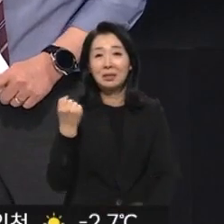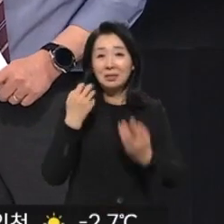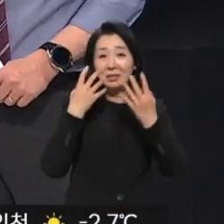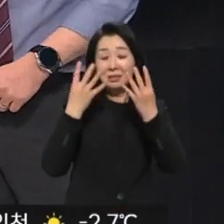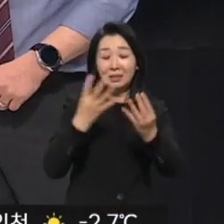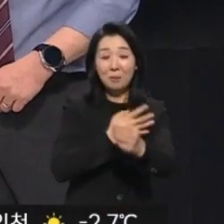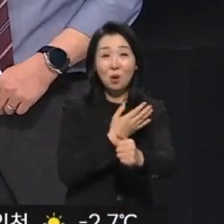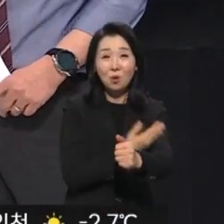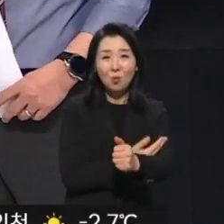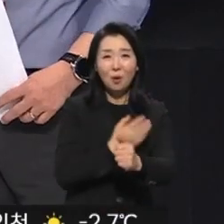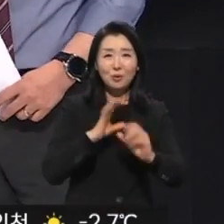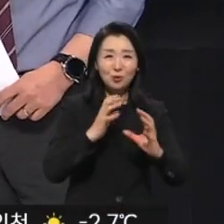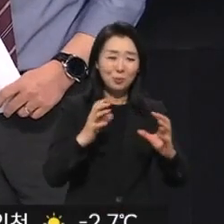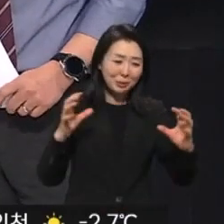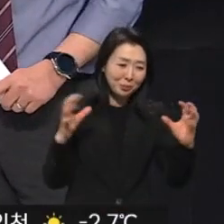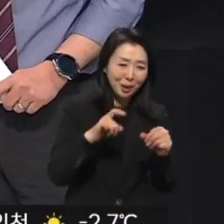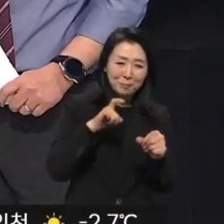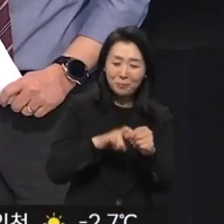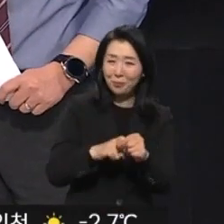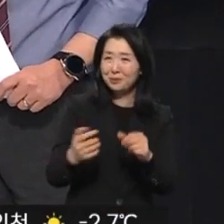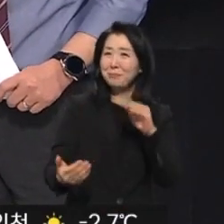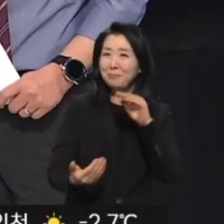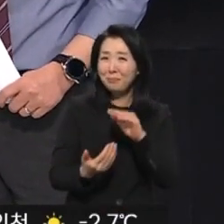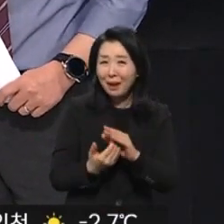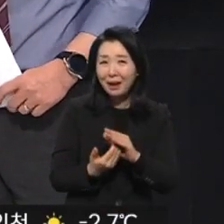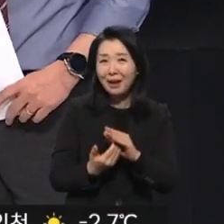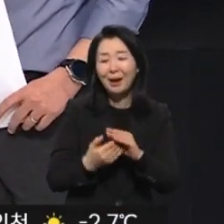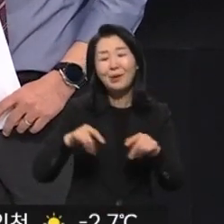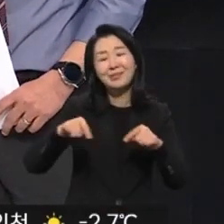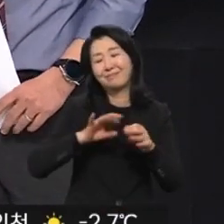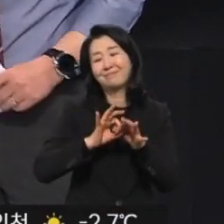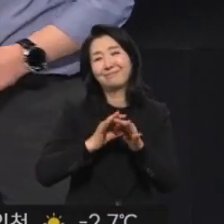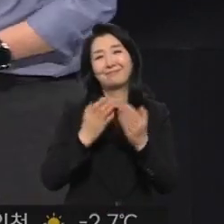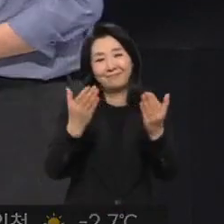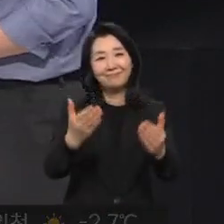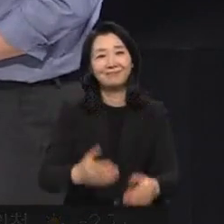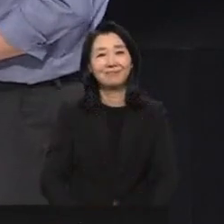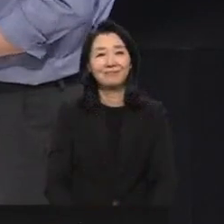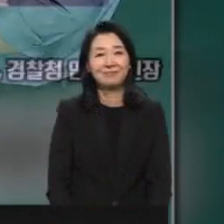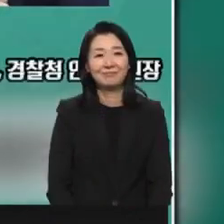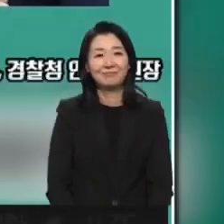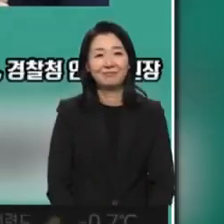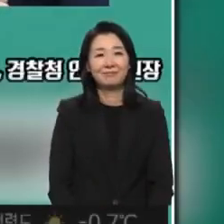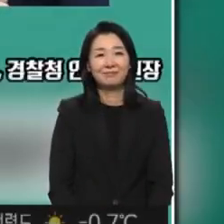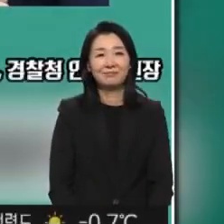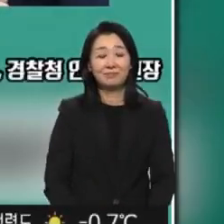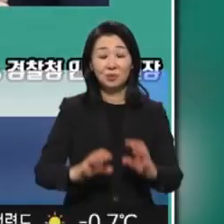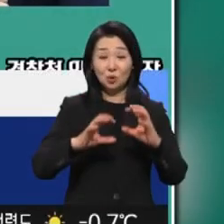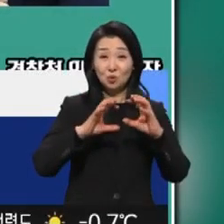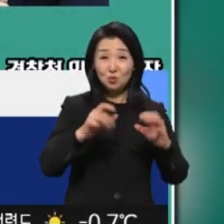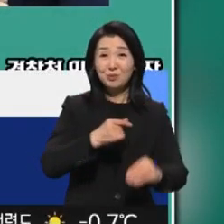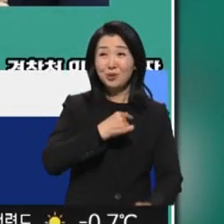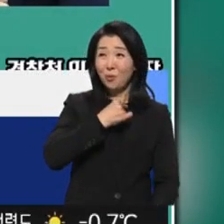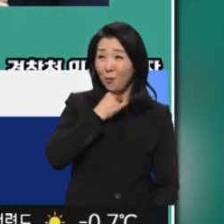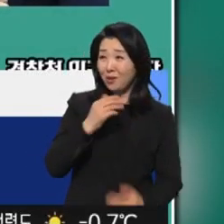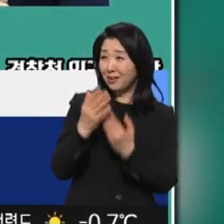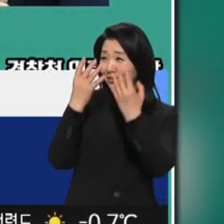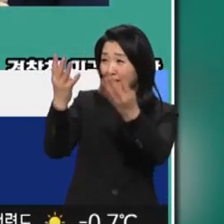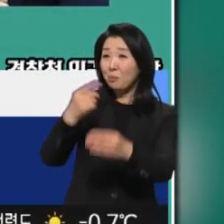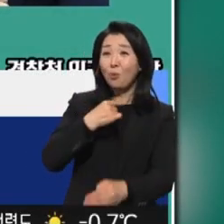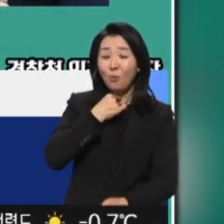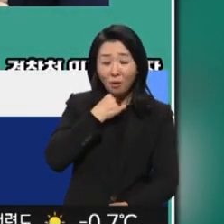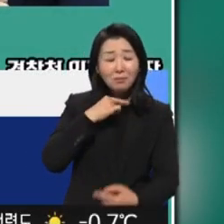통합이란 목적 과연 달성했을까요? 오늘 정치인사이드 이렇게 마무리합니다. 국민이 요구하는 사면을